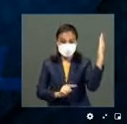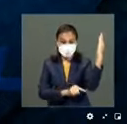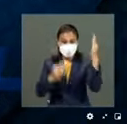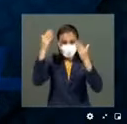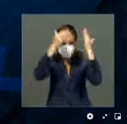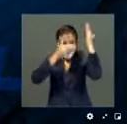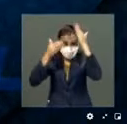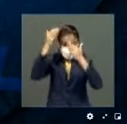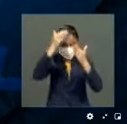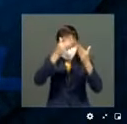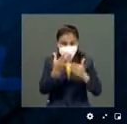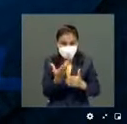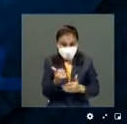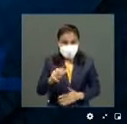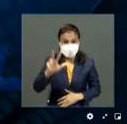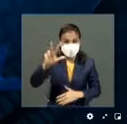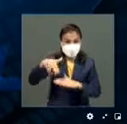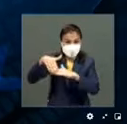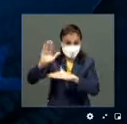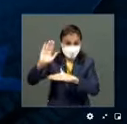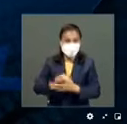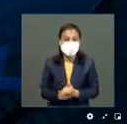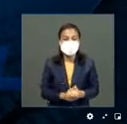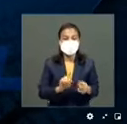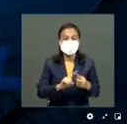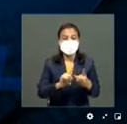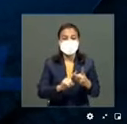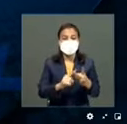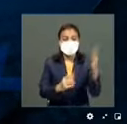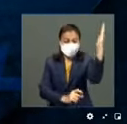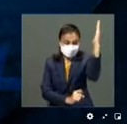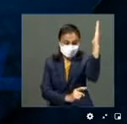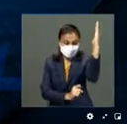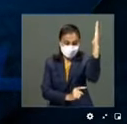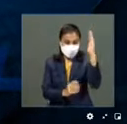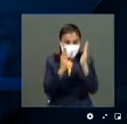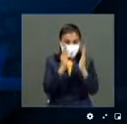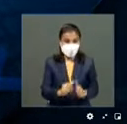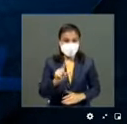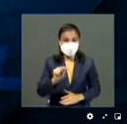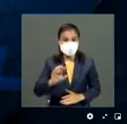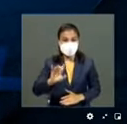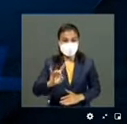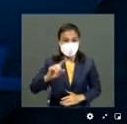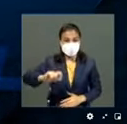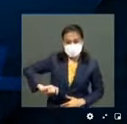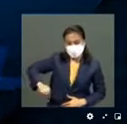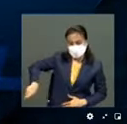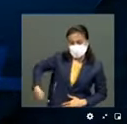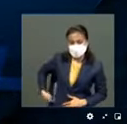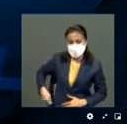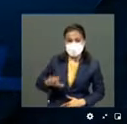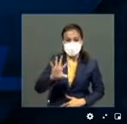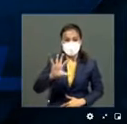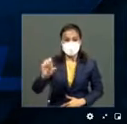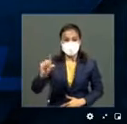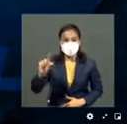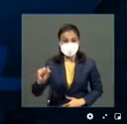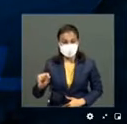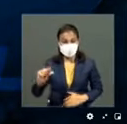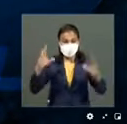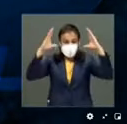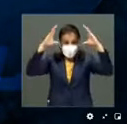ซียตัวเลขยัง 3,000 กว่านะคะสิงคโปร์วันนี้รายงาน28รายกัมพูชา520รายและเวียด